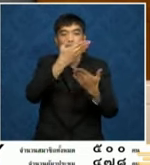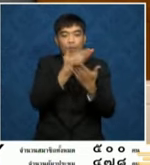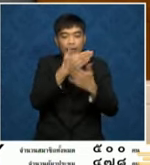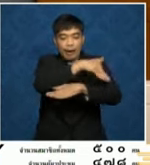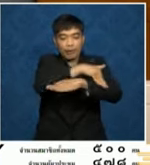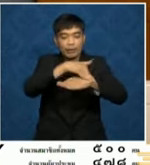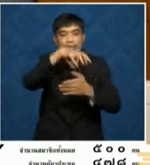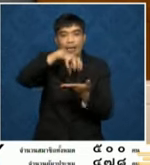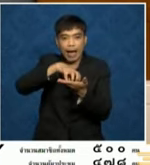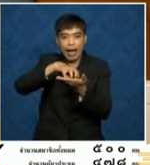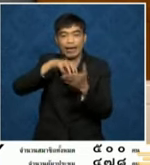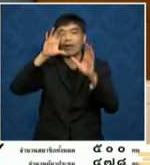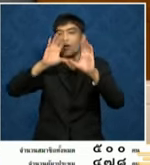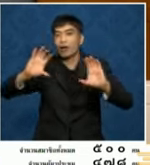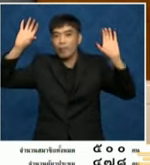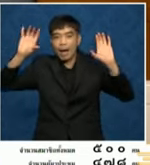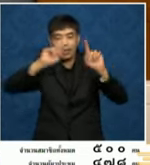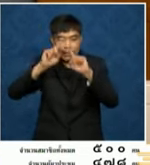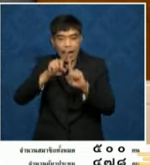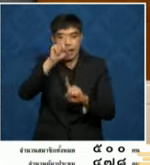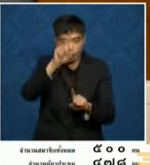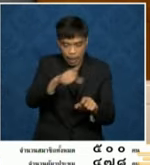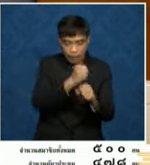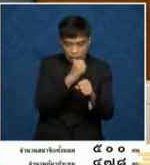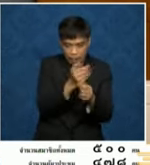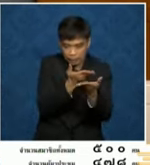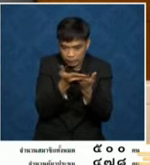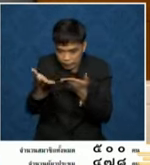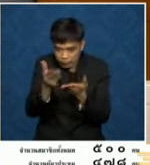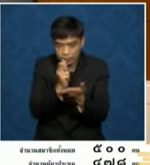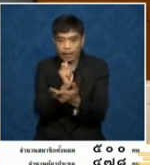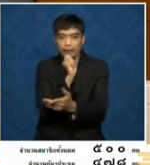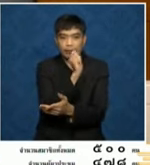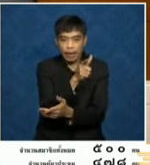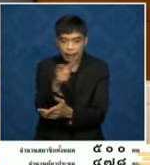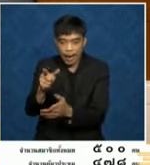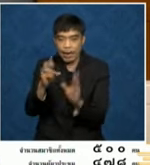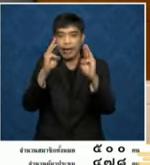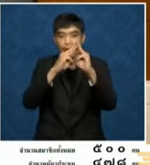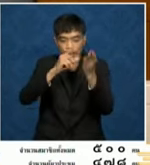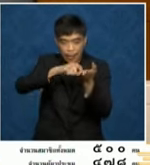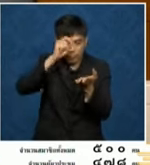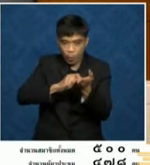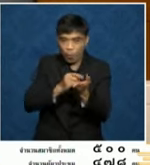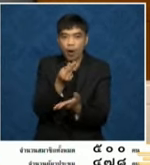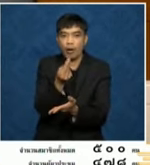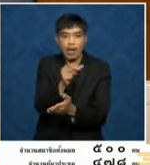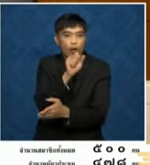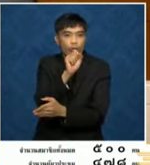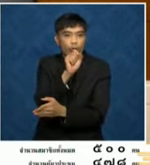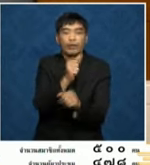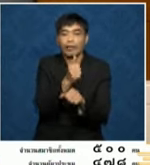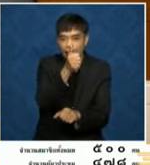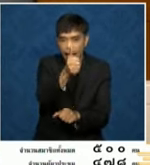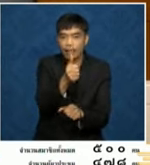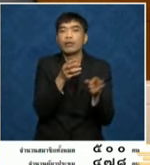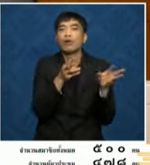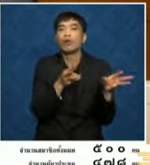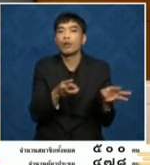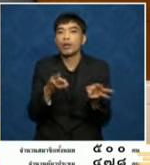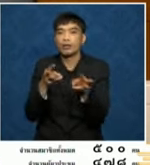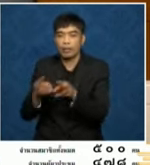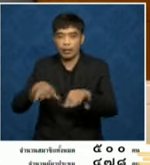และให้หน่วยงานของรัฐรีบดำเนินการจัดซื้อจัดจ้างเพื่อให้พร้อมที่จะทำสัญญาและข้อตกลงได้ทันทีอันนี้เป็นกลไกปกติที่เราทำมาโดยตลอด